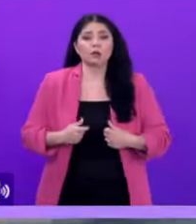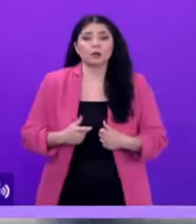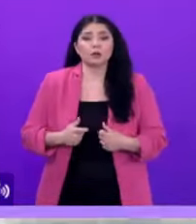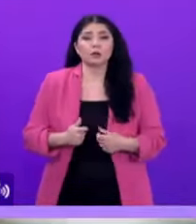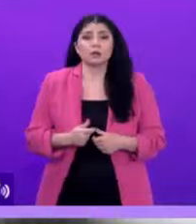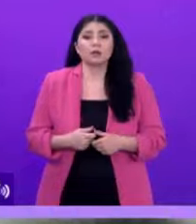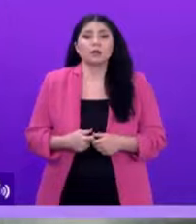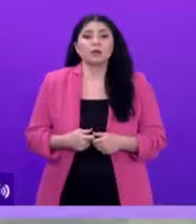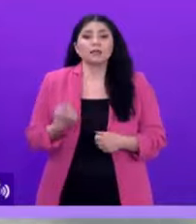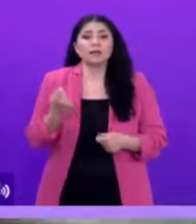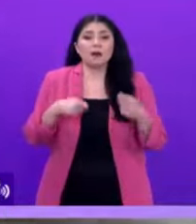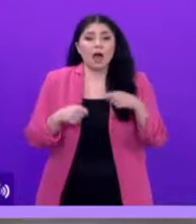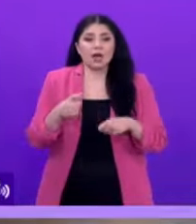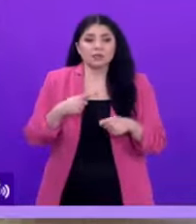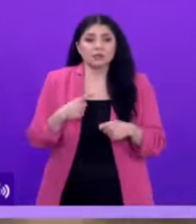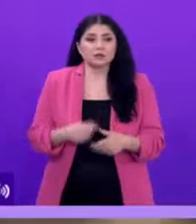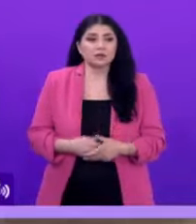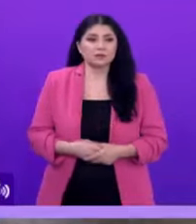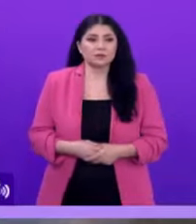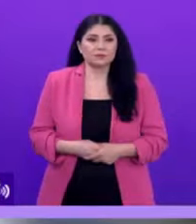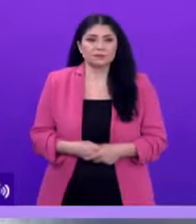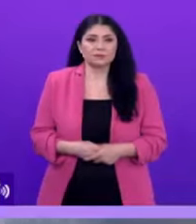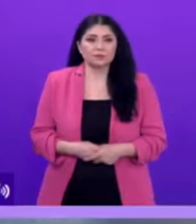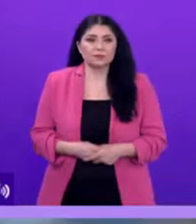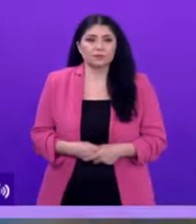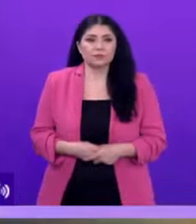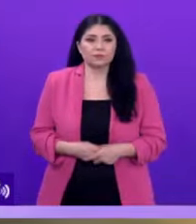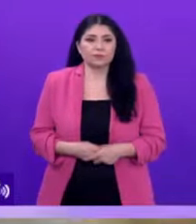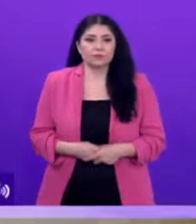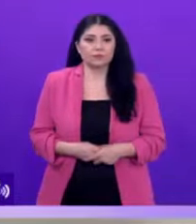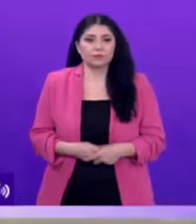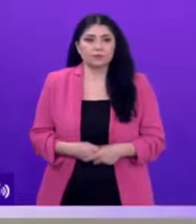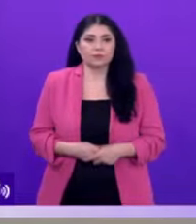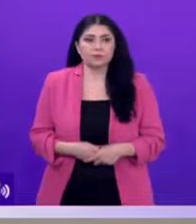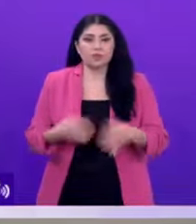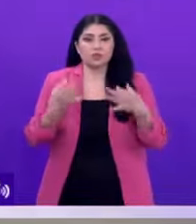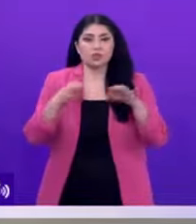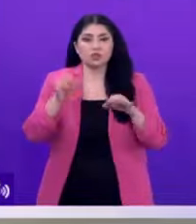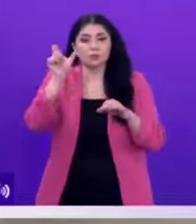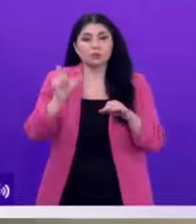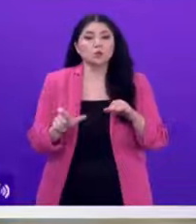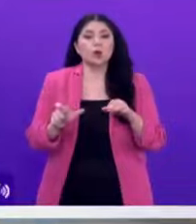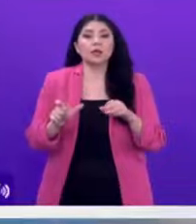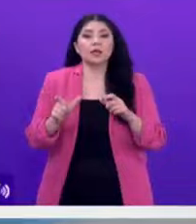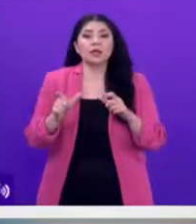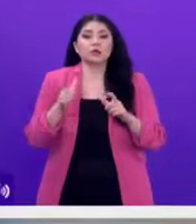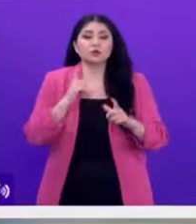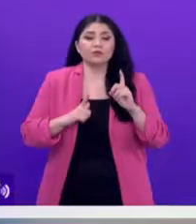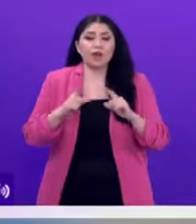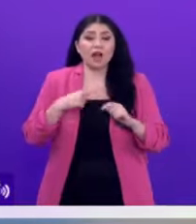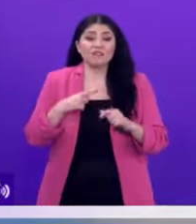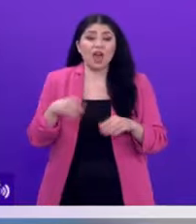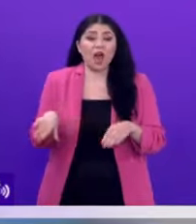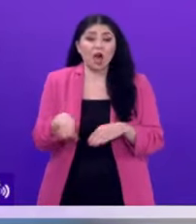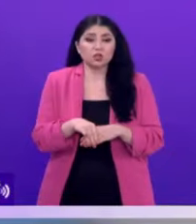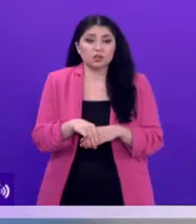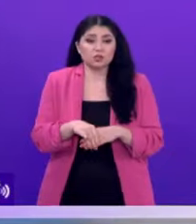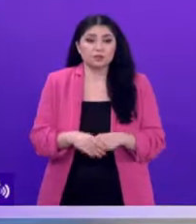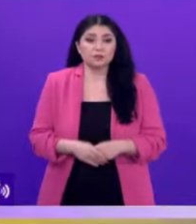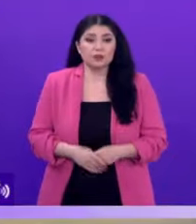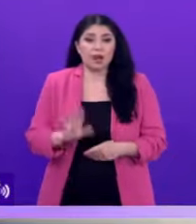alți angajați ai magazinului. Aceasta este o informație nouă pe moment, care am menționat-o puțin mai devreme, și anume că cei 10 răniți ar fi angajați ai